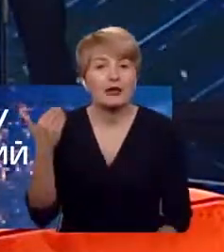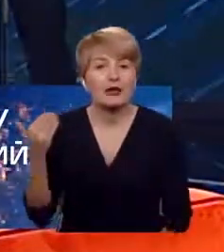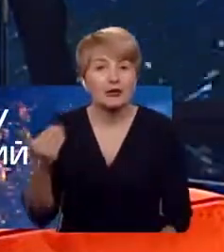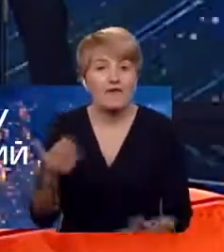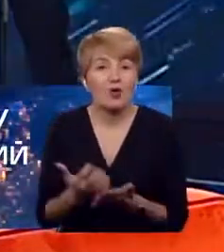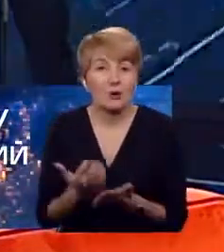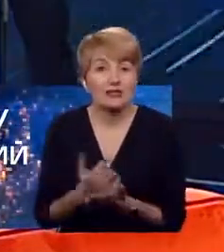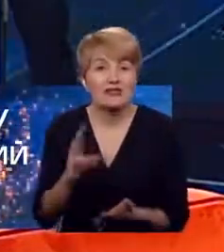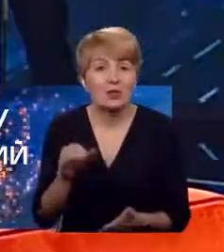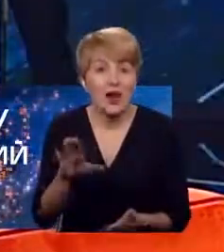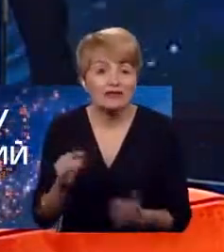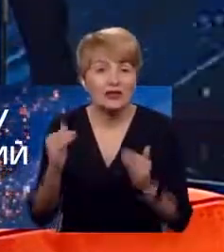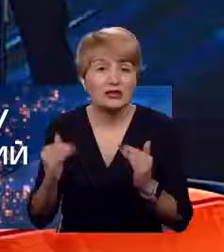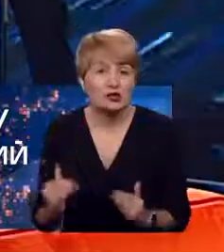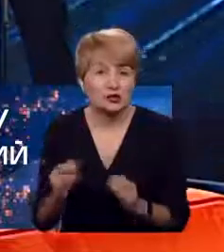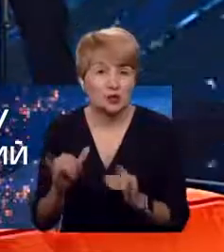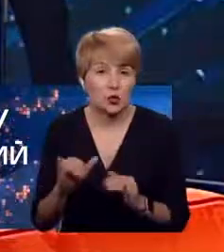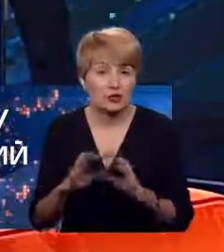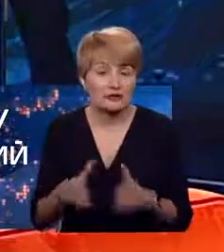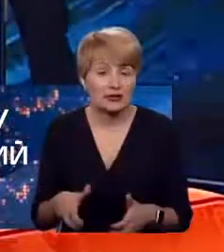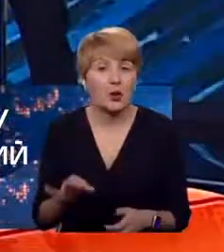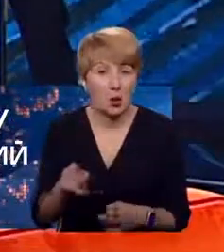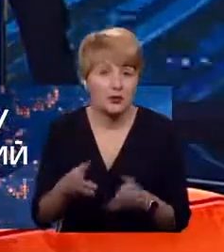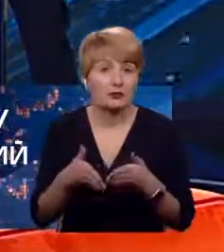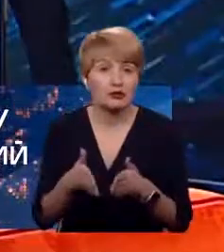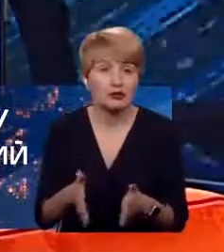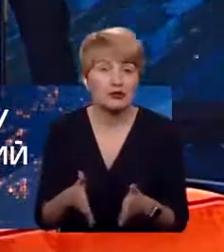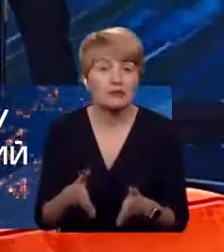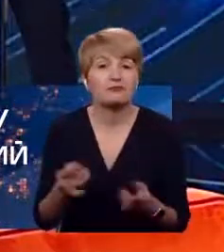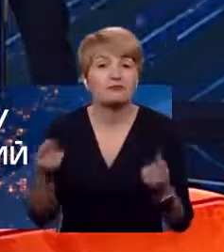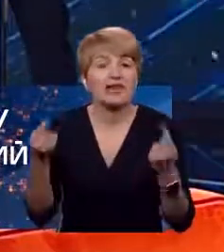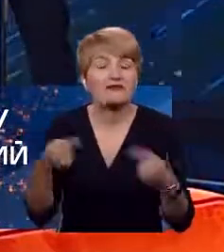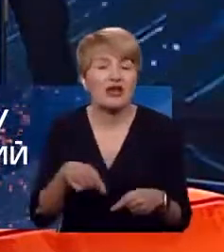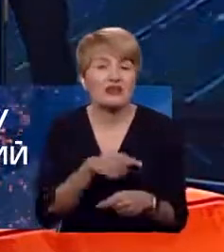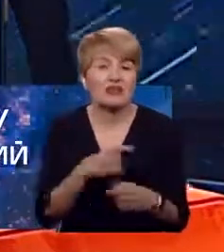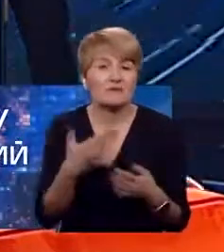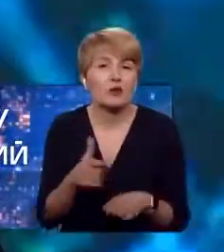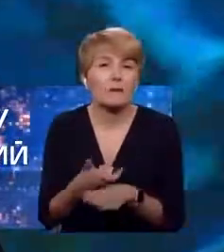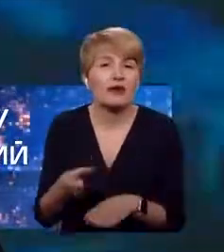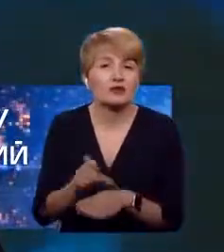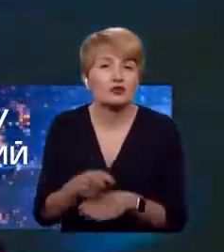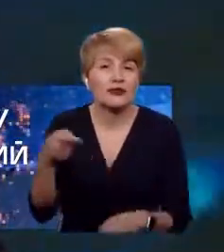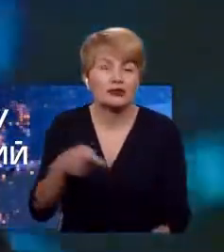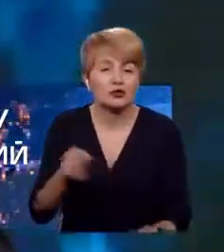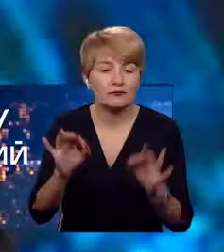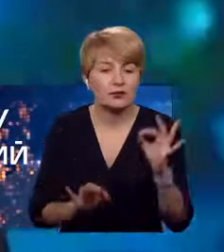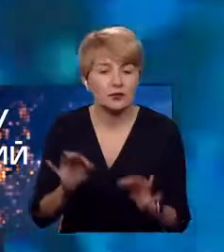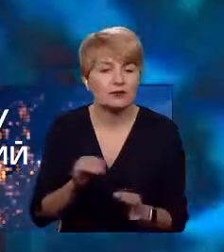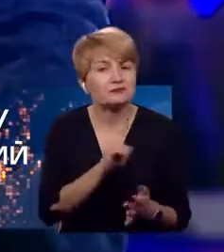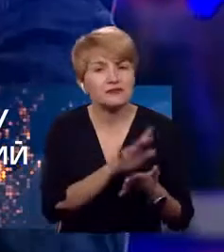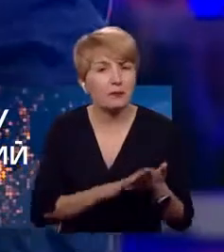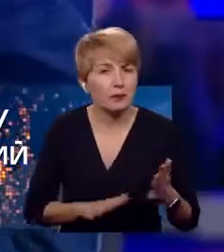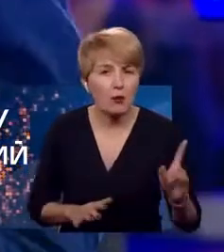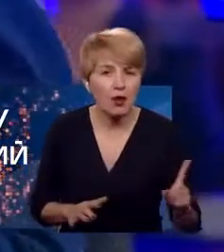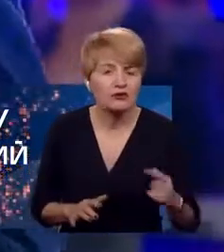світі. І вони вирішили піти цим шляхом. Інфляція там, здається, вже перевищила 1000%. Пробачте, я перерву